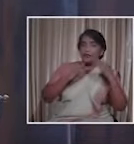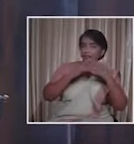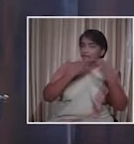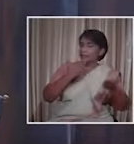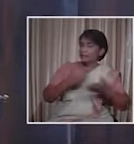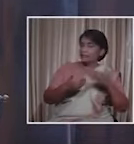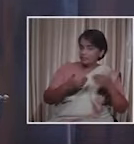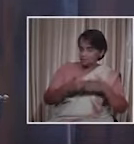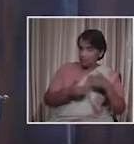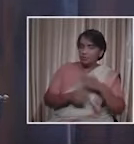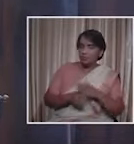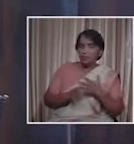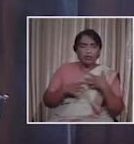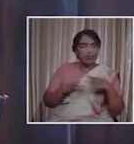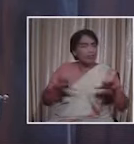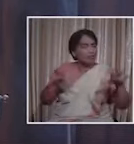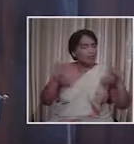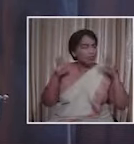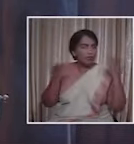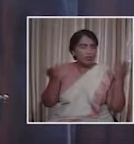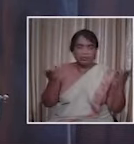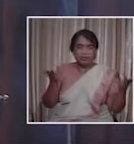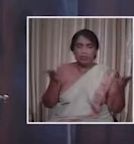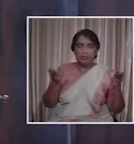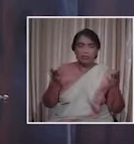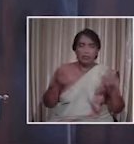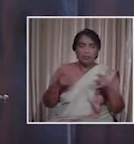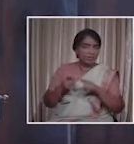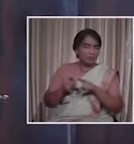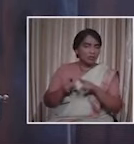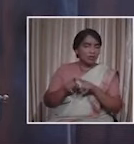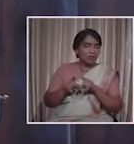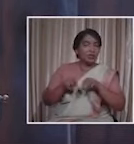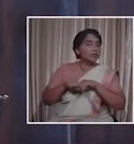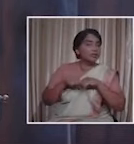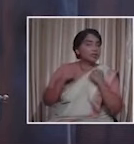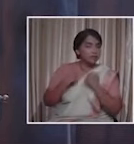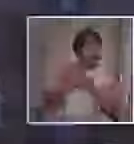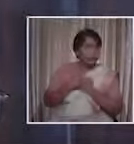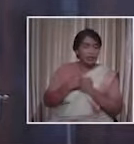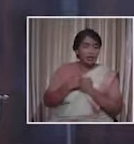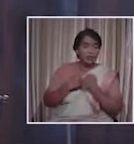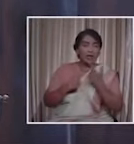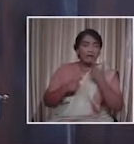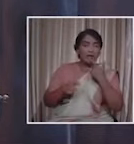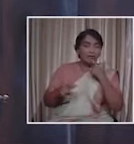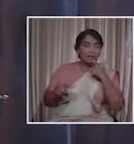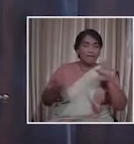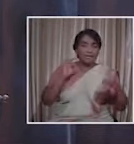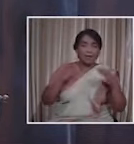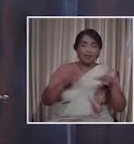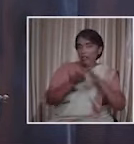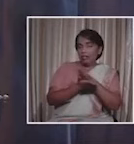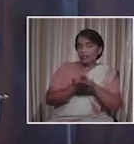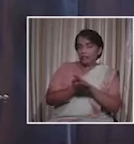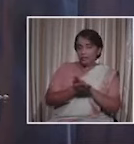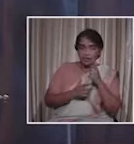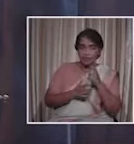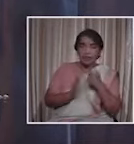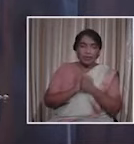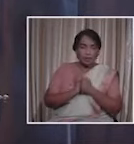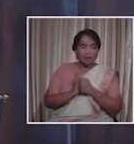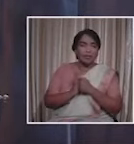ඉදිකිරීම පුදුමසහගත දේවන්නේ බ්‍රාව් හෝල්ඩින්ග්ස් කියන සමාගම වතු බංගලාවක් ප්‍රතිසංස්කරණය කරනවා කියලා මේ